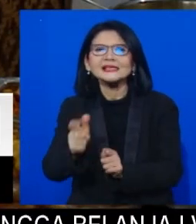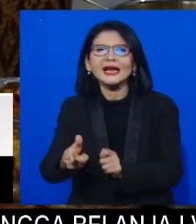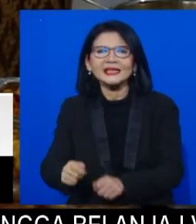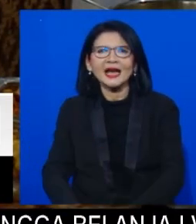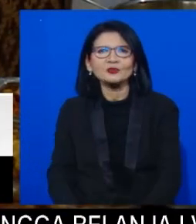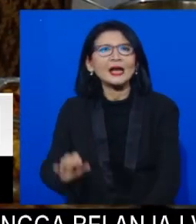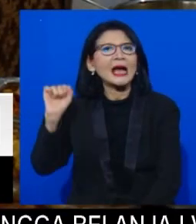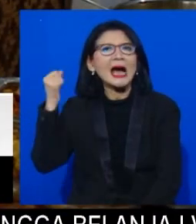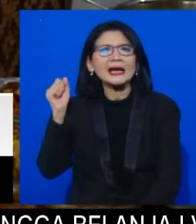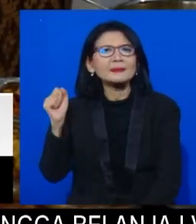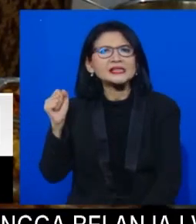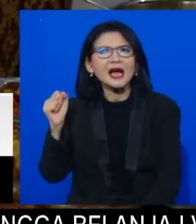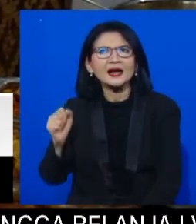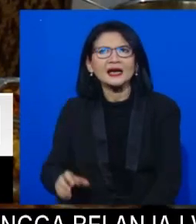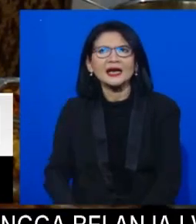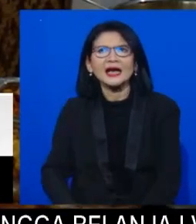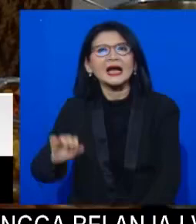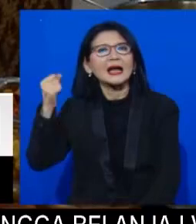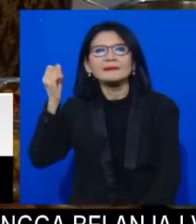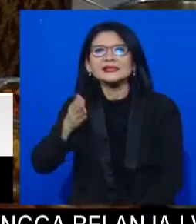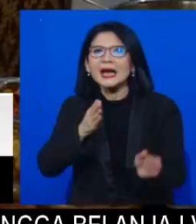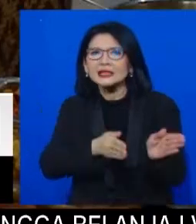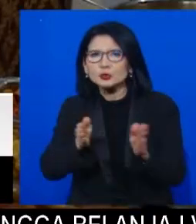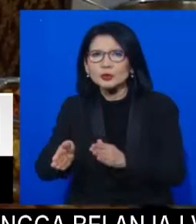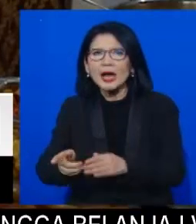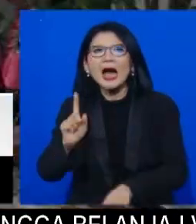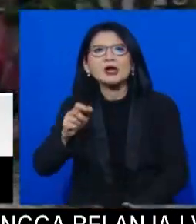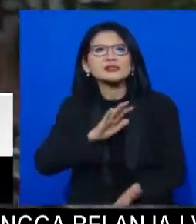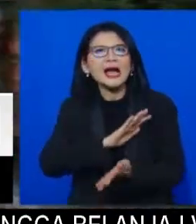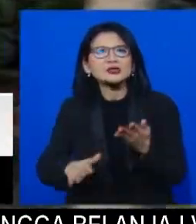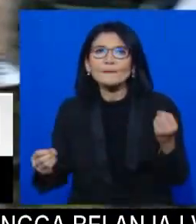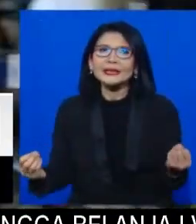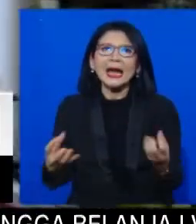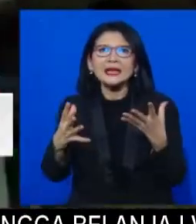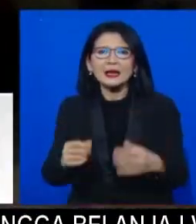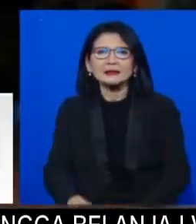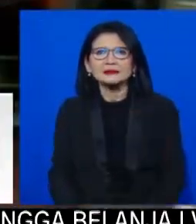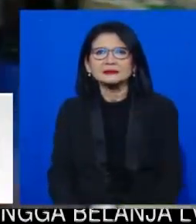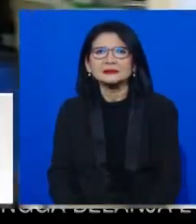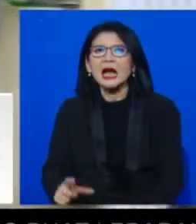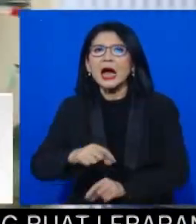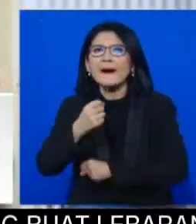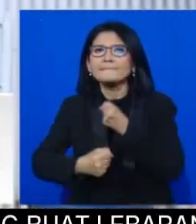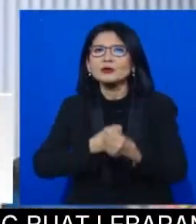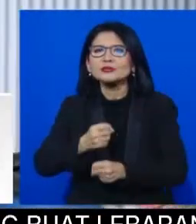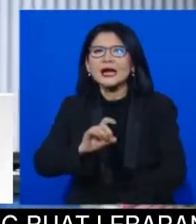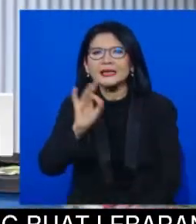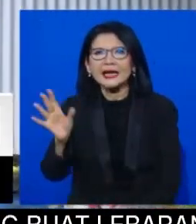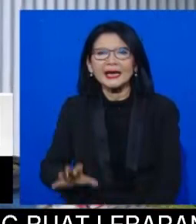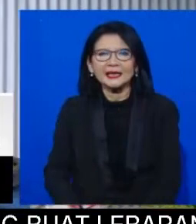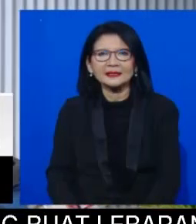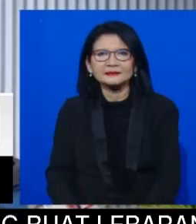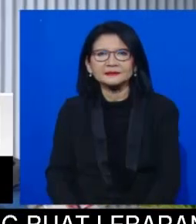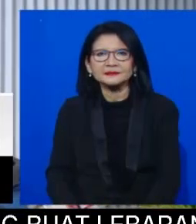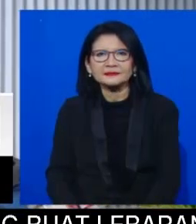apa, nggak bisa ditunda, harus langsung ngedadak semua. Pengusaha catering Lebaran lainnya terdapat di kawasan Golf